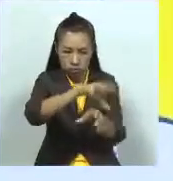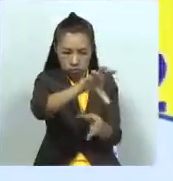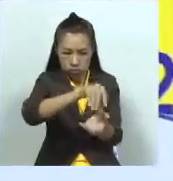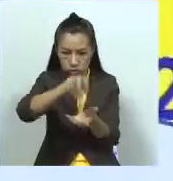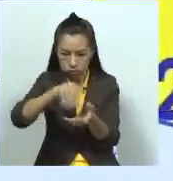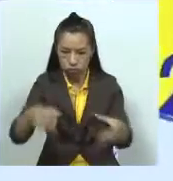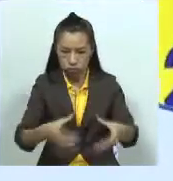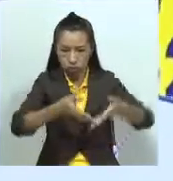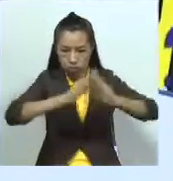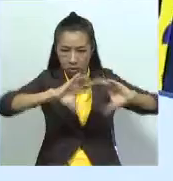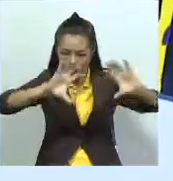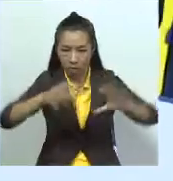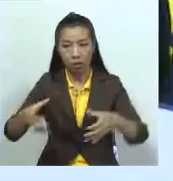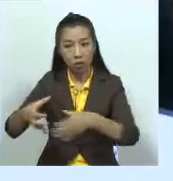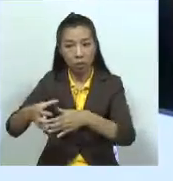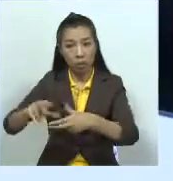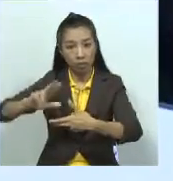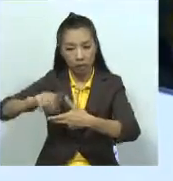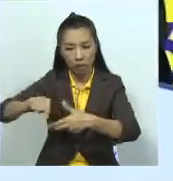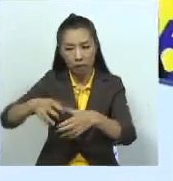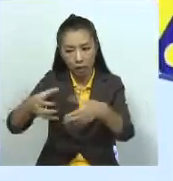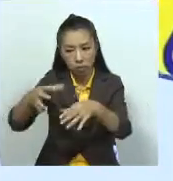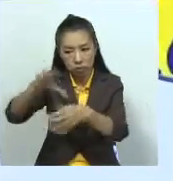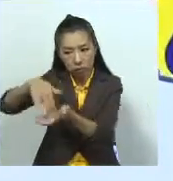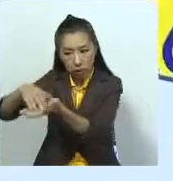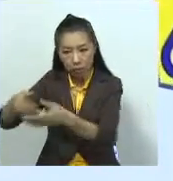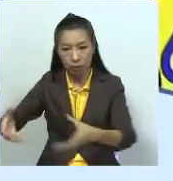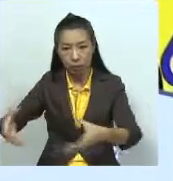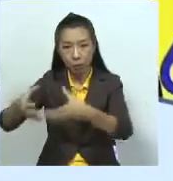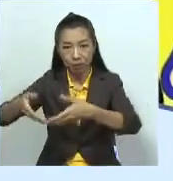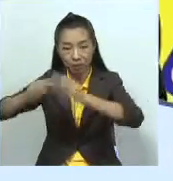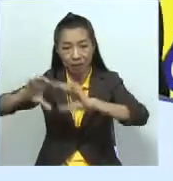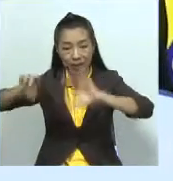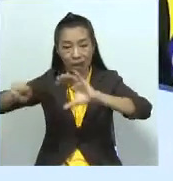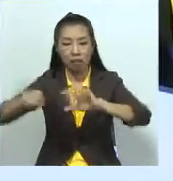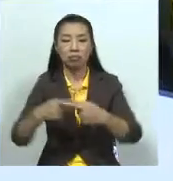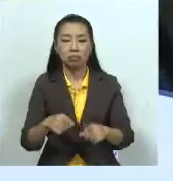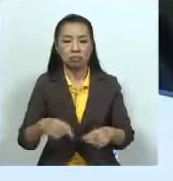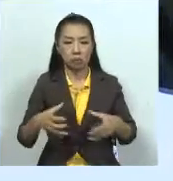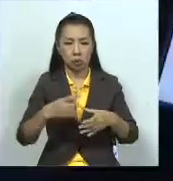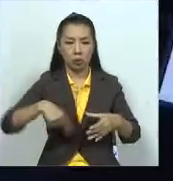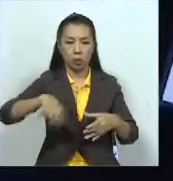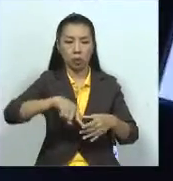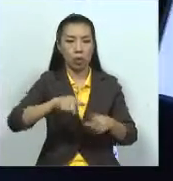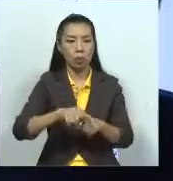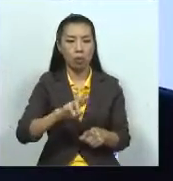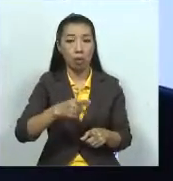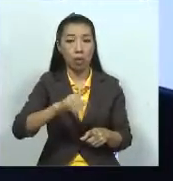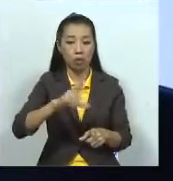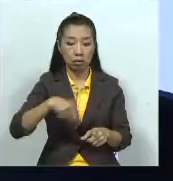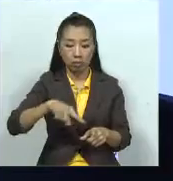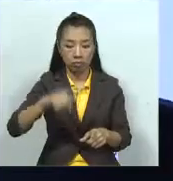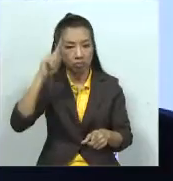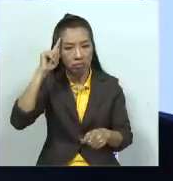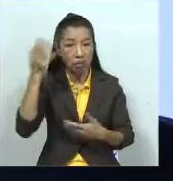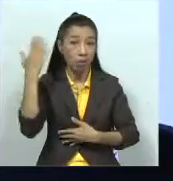ยหม่อมราชวงศ์จตุมงคลก็ได้กล่าวถึงจุดยืนของพรรคในการร่วมรัฐบาลว่าพรรคไม่ได้ยื่นบัญชีแคนดิเดต